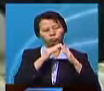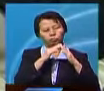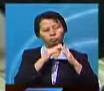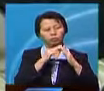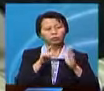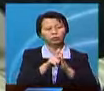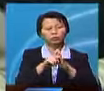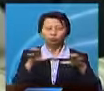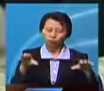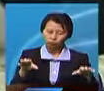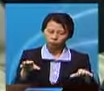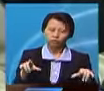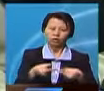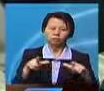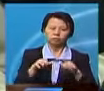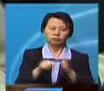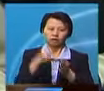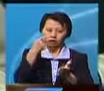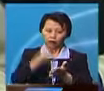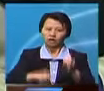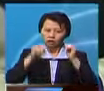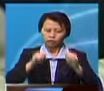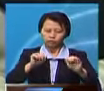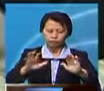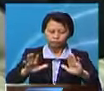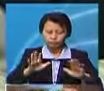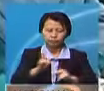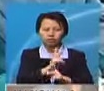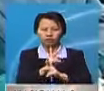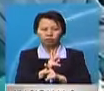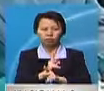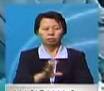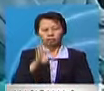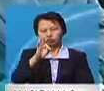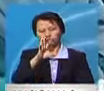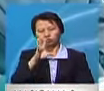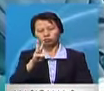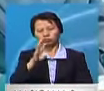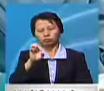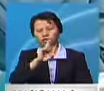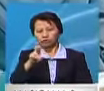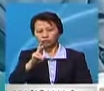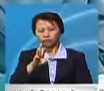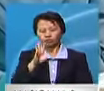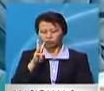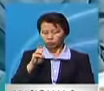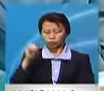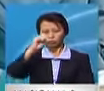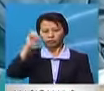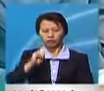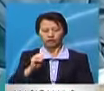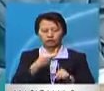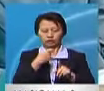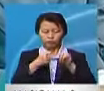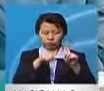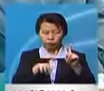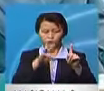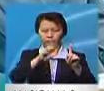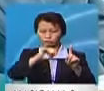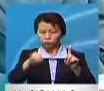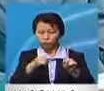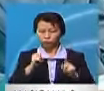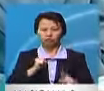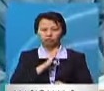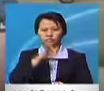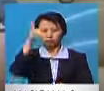idaman terlaksana di samping harganya dapat dikawal. Kira-kira RM960,000 atau 60% daripada 1.6 juta